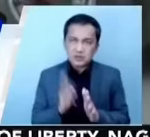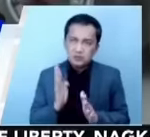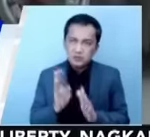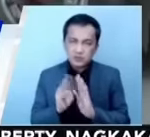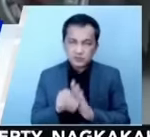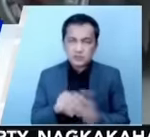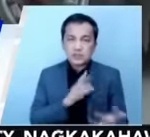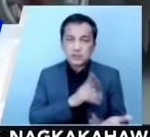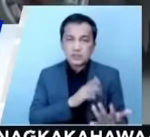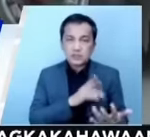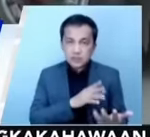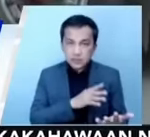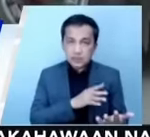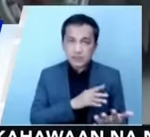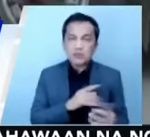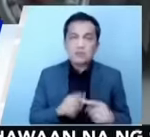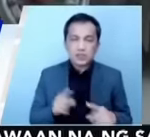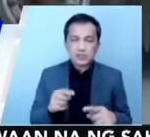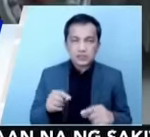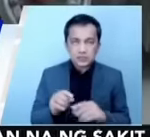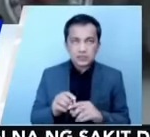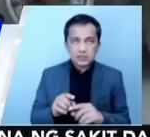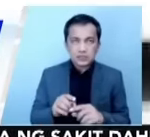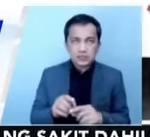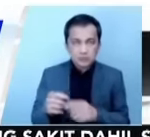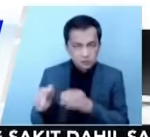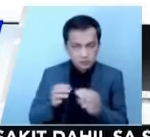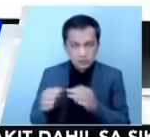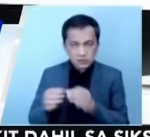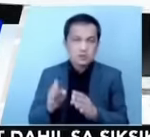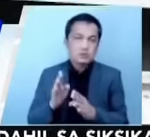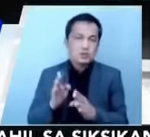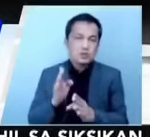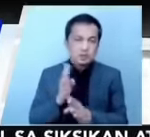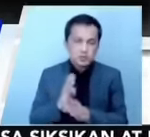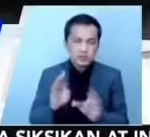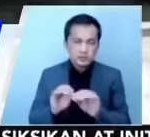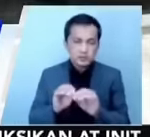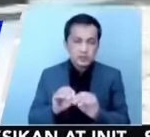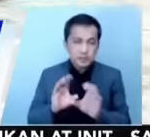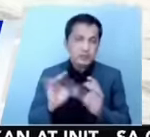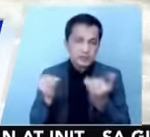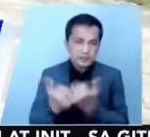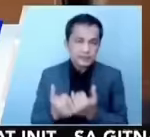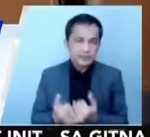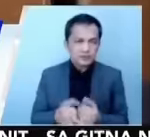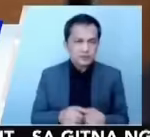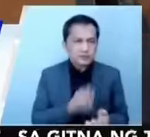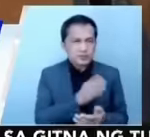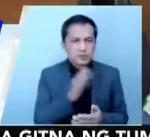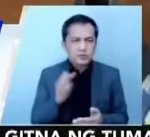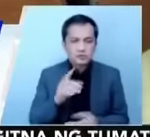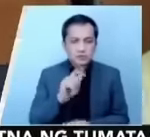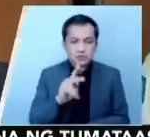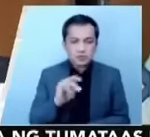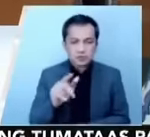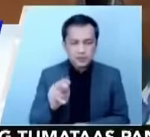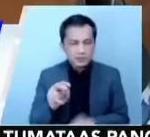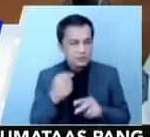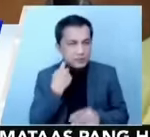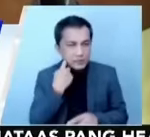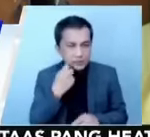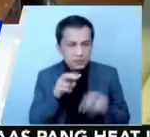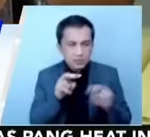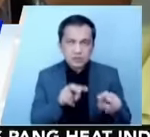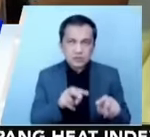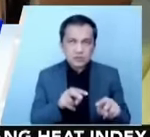naghihintay, but I cleared it up with the bus company. Pero na mag-ikot kami sa Tutuban Station kanina, kapansin-pansin na hindi